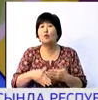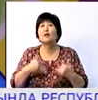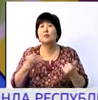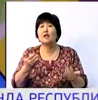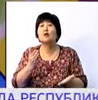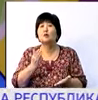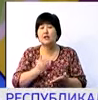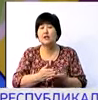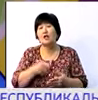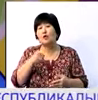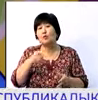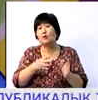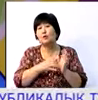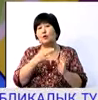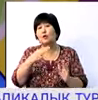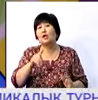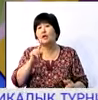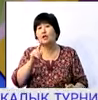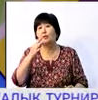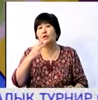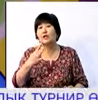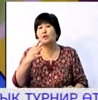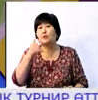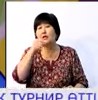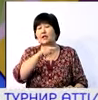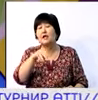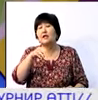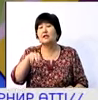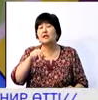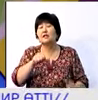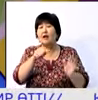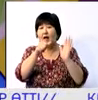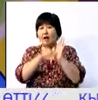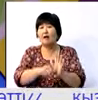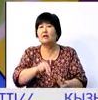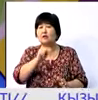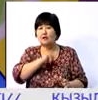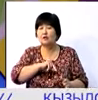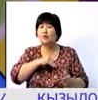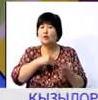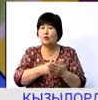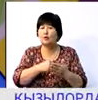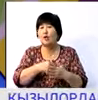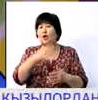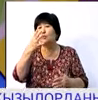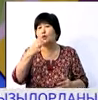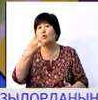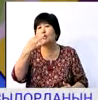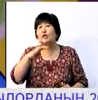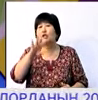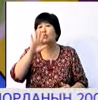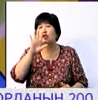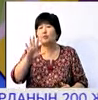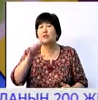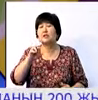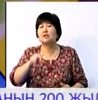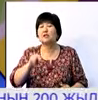жатыр. 1941-45 жылдары тылда 6 айдан кем емес жұмыс істеген 545 тыл